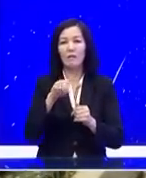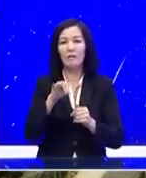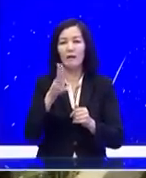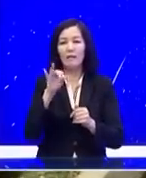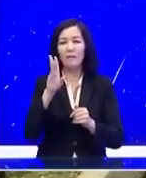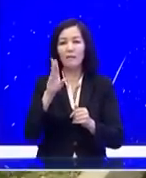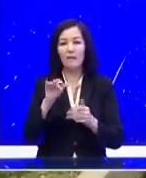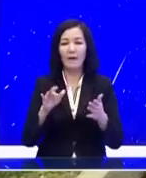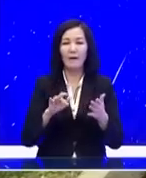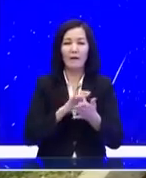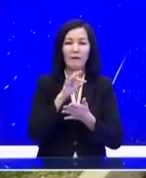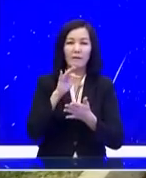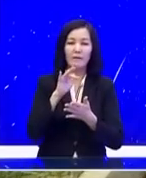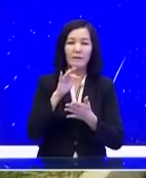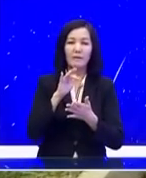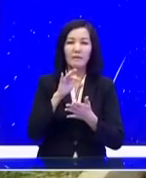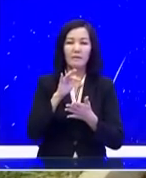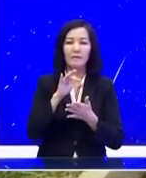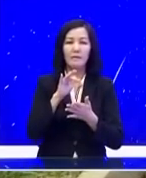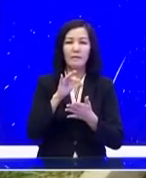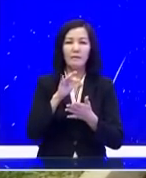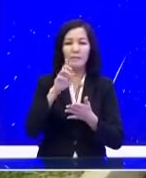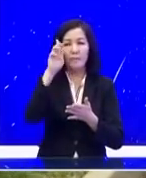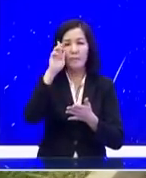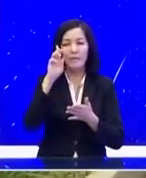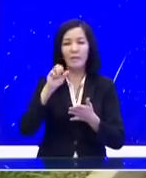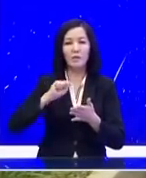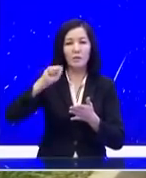Латвияның Даугавпилс қаласында осы ұзарқылан түрінен